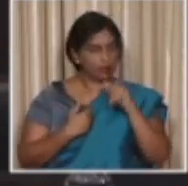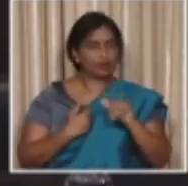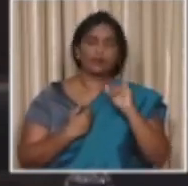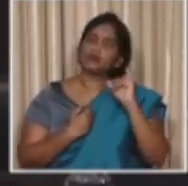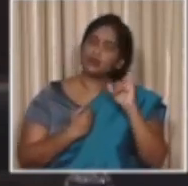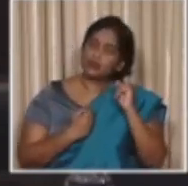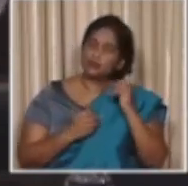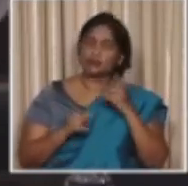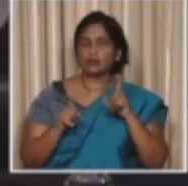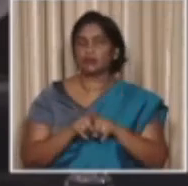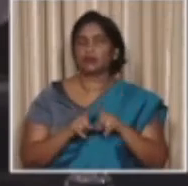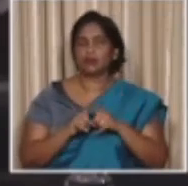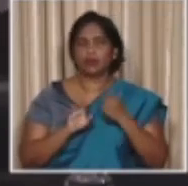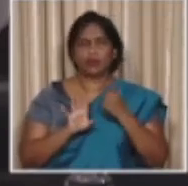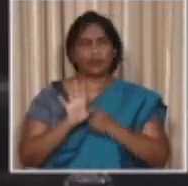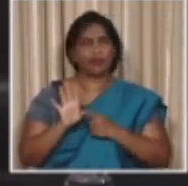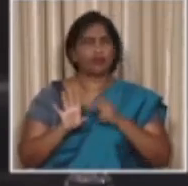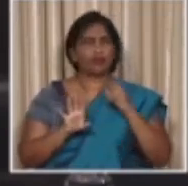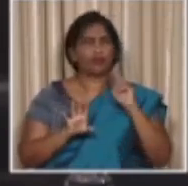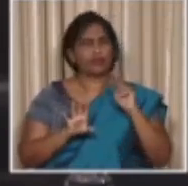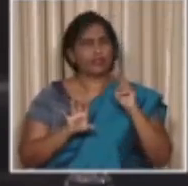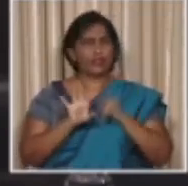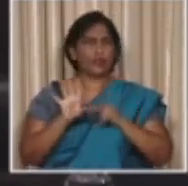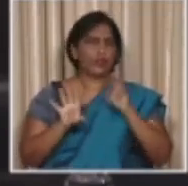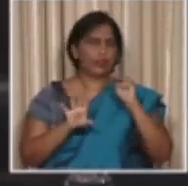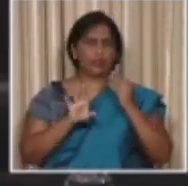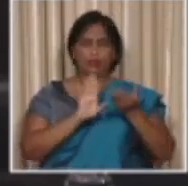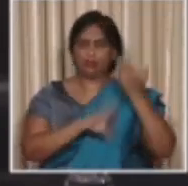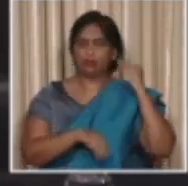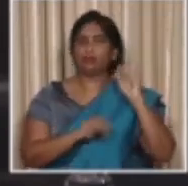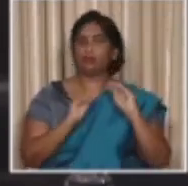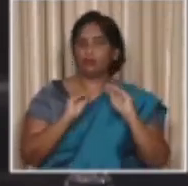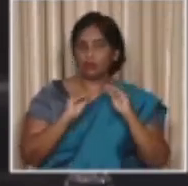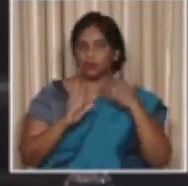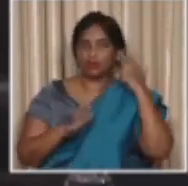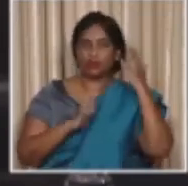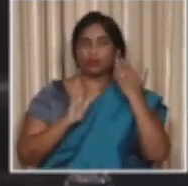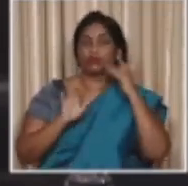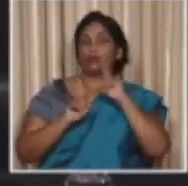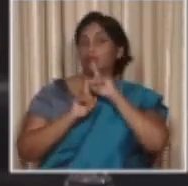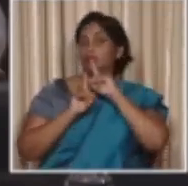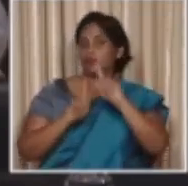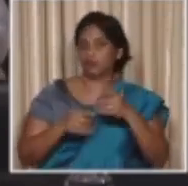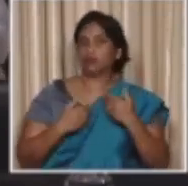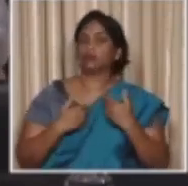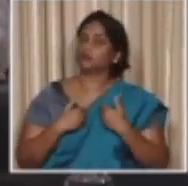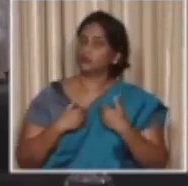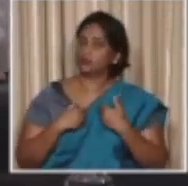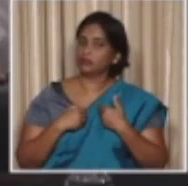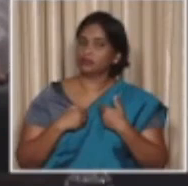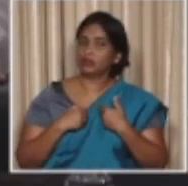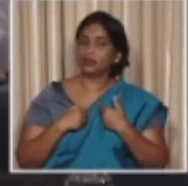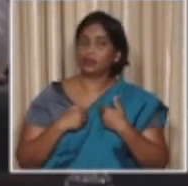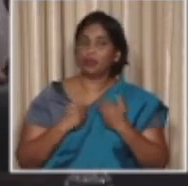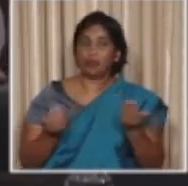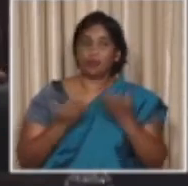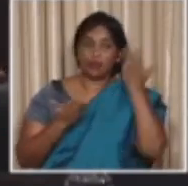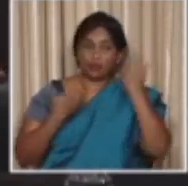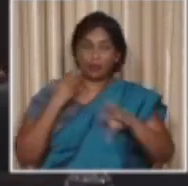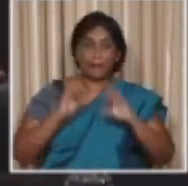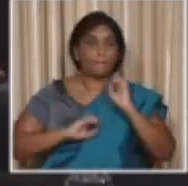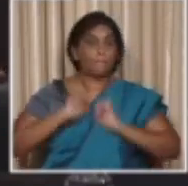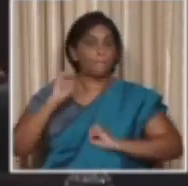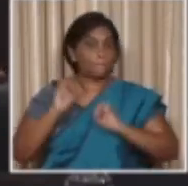කිසි හෝ ආකාරයකට මීට දශක දෙකක තුනකට කලින් යම් කිසි දෙයක් අපි ලෝක ඉස්සරහා කිව්වා අපේ මරණ ලදරු මරණ